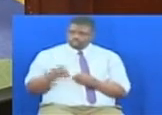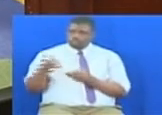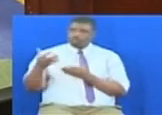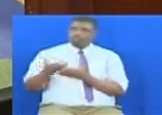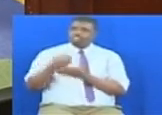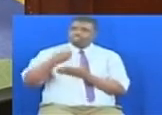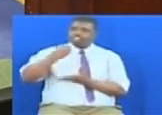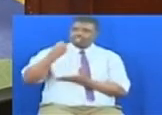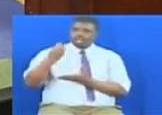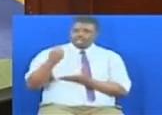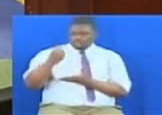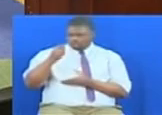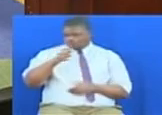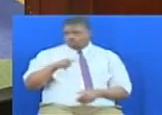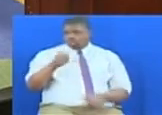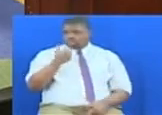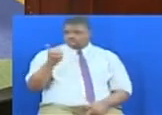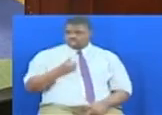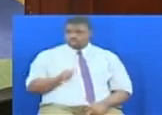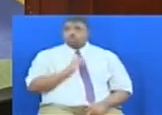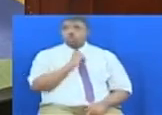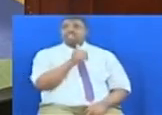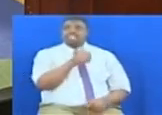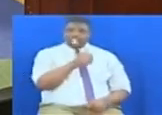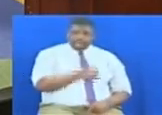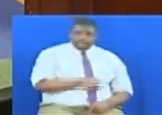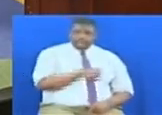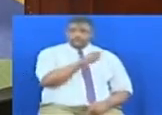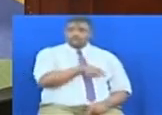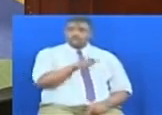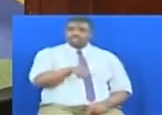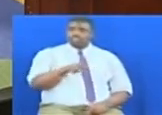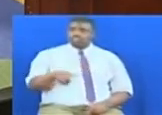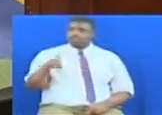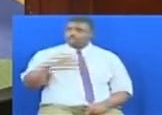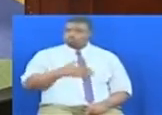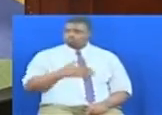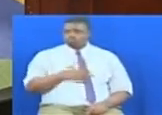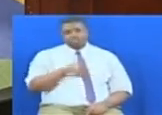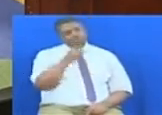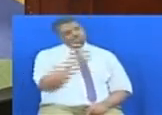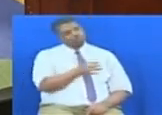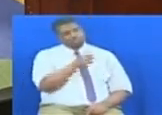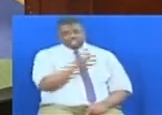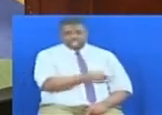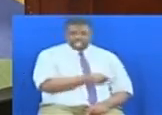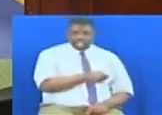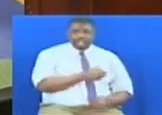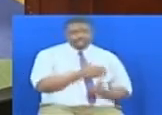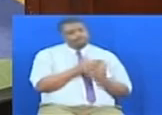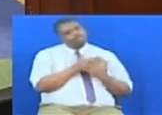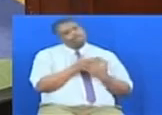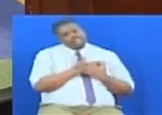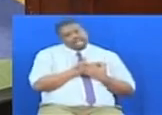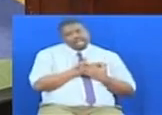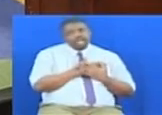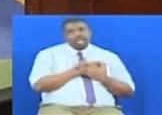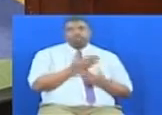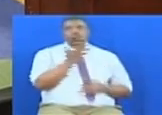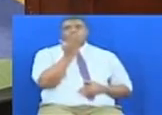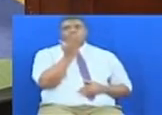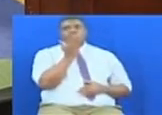ya Watanzania. Kwa niaba ya wananchi wa Hanang, ninampongeza, ninampenda, na naomba